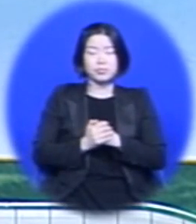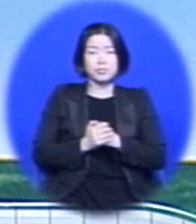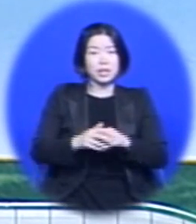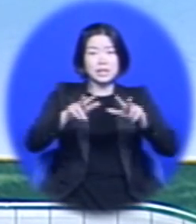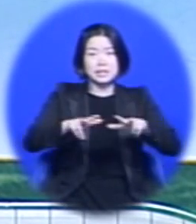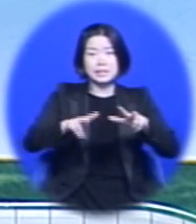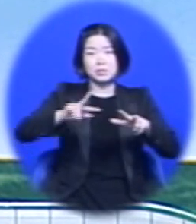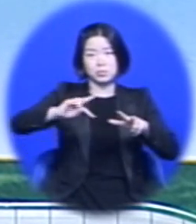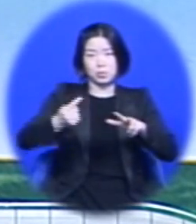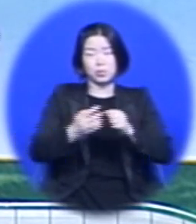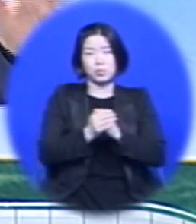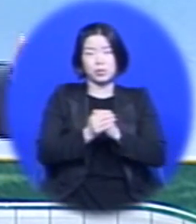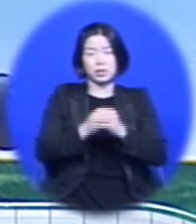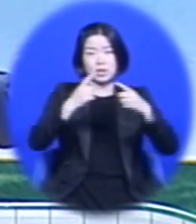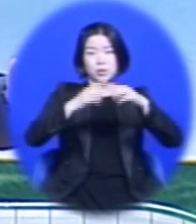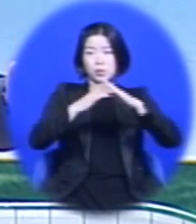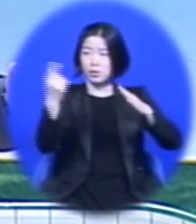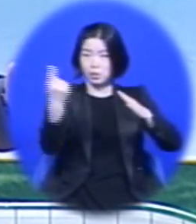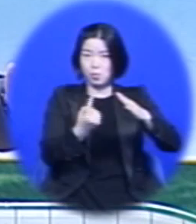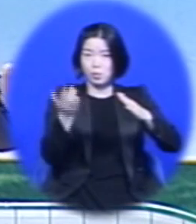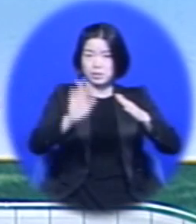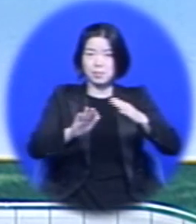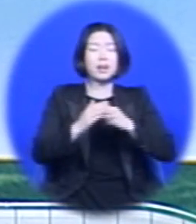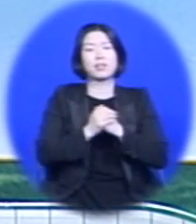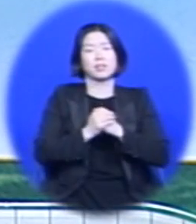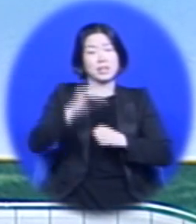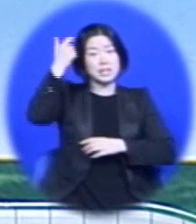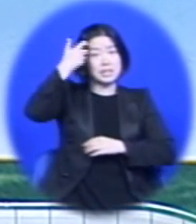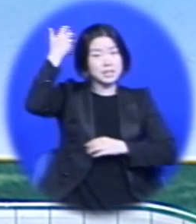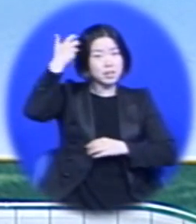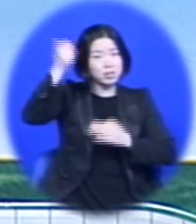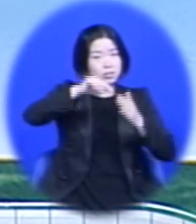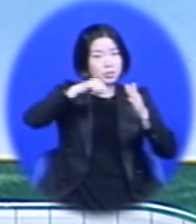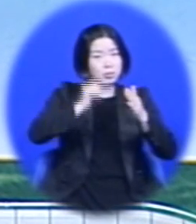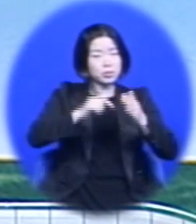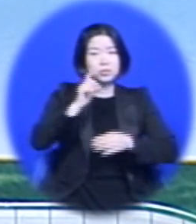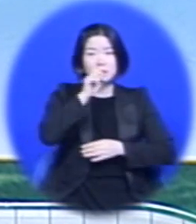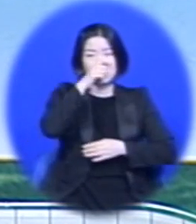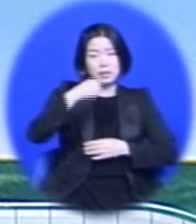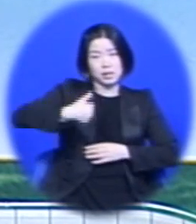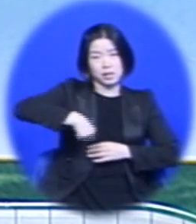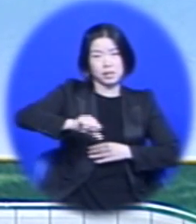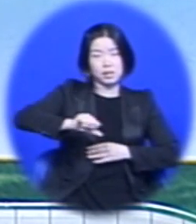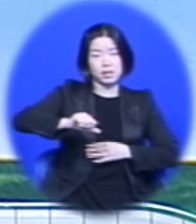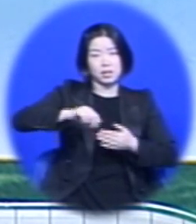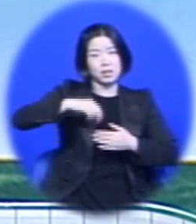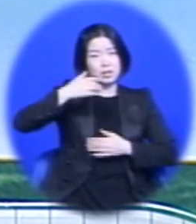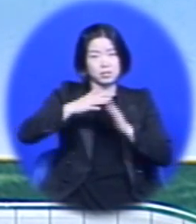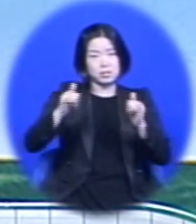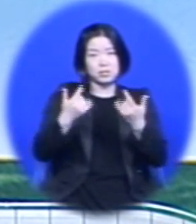지금도 이렇게 교회를 나오시지만 영적으로는 탕자처럼 사시는 분들이 있으실 겁니다.